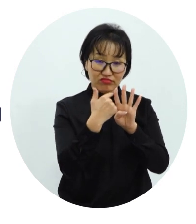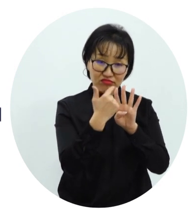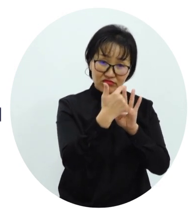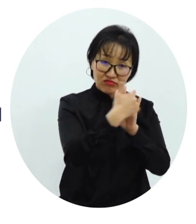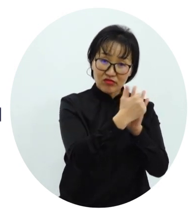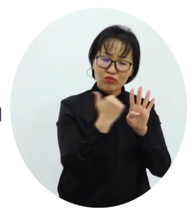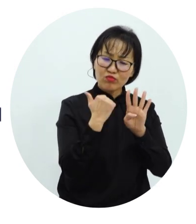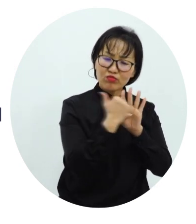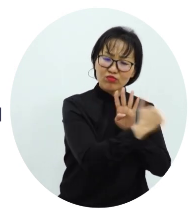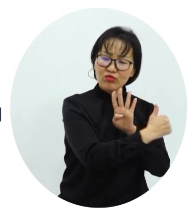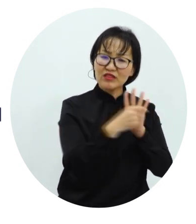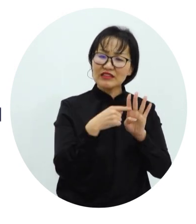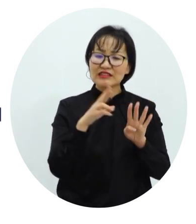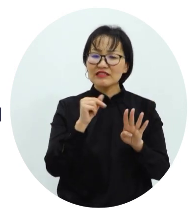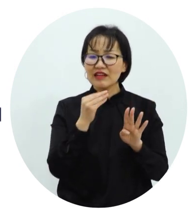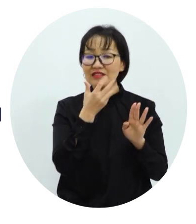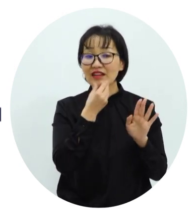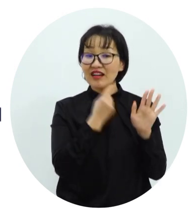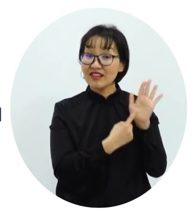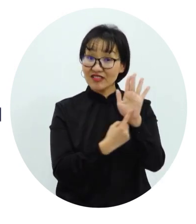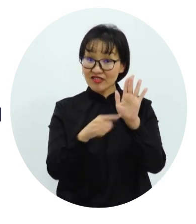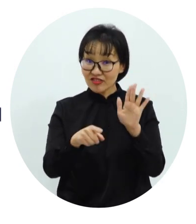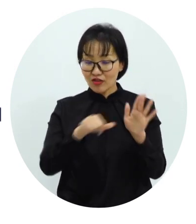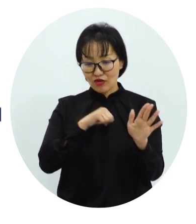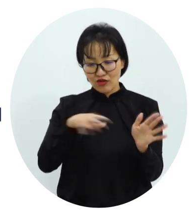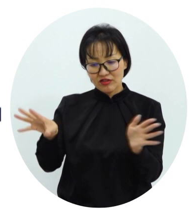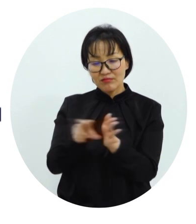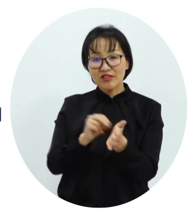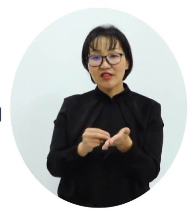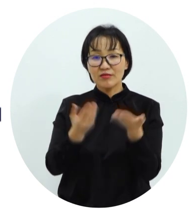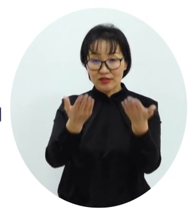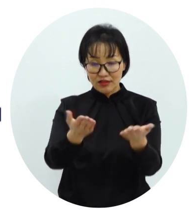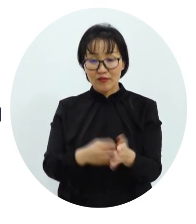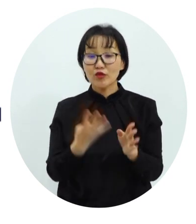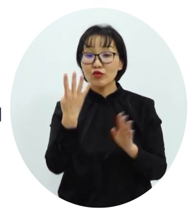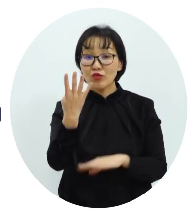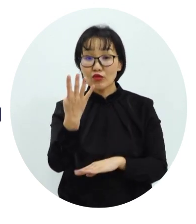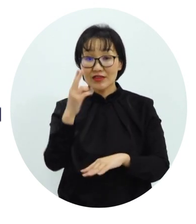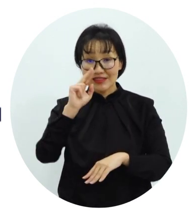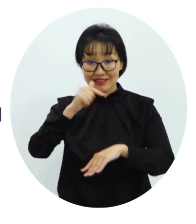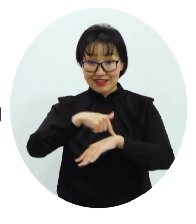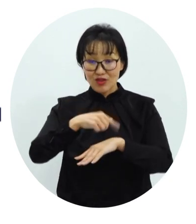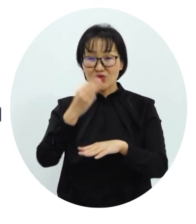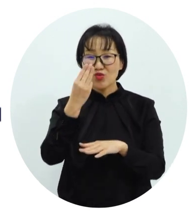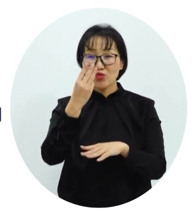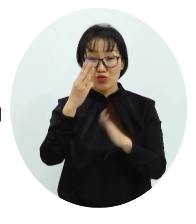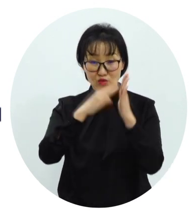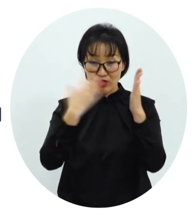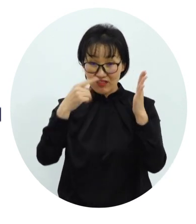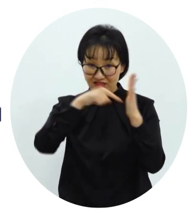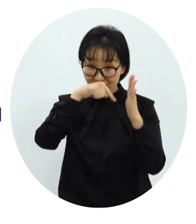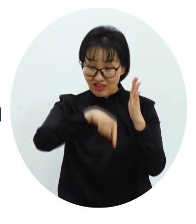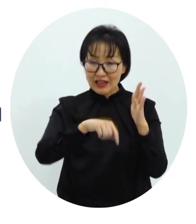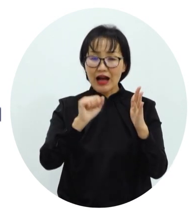бичлээ. За цөмөр өмнөх хичээлүүдээр дандаа идэг зүйлээр 4 цаг шүлгийнхаа агуулгыг